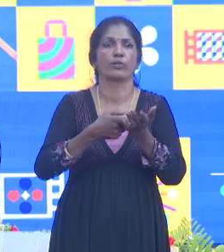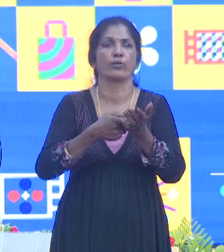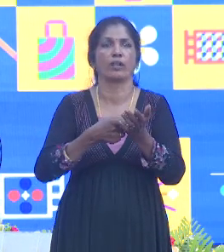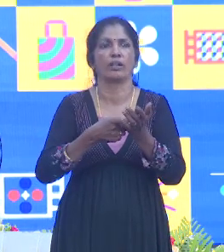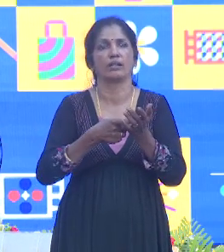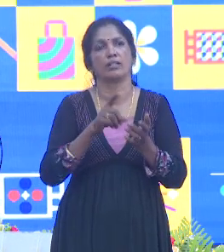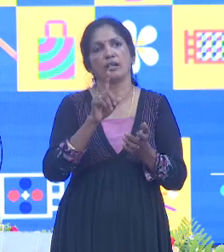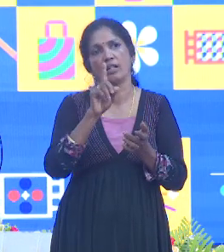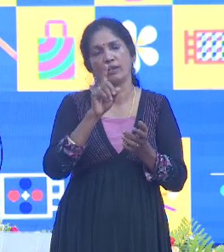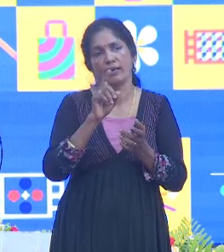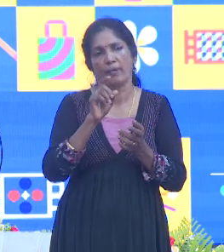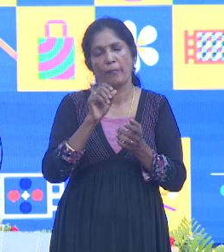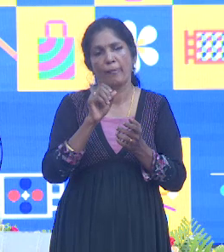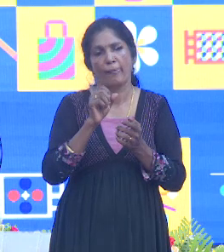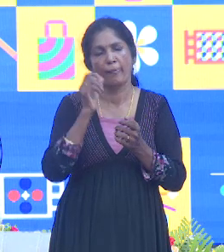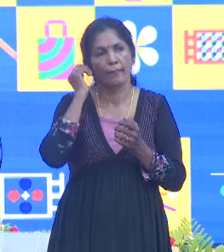ആ